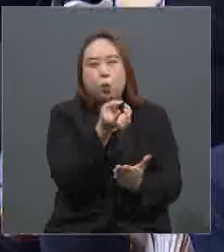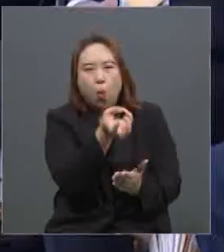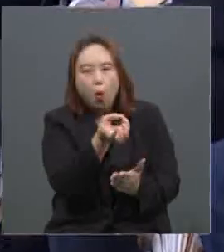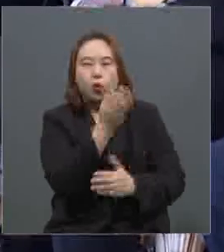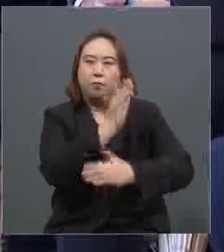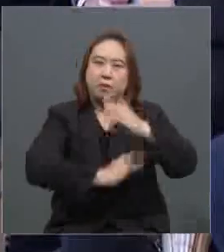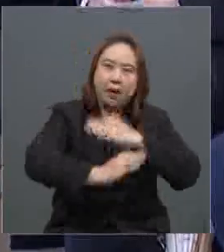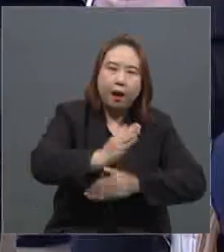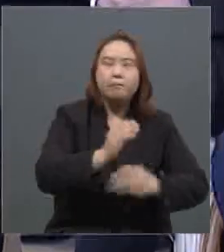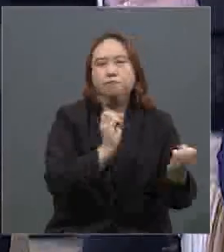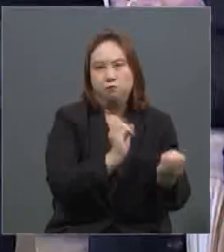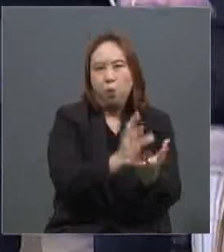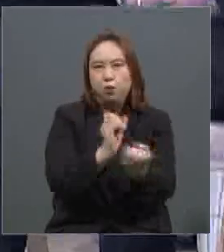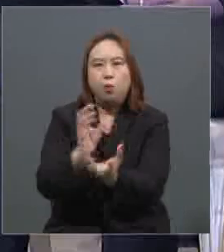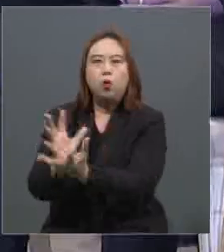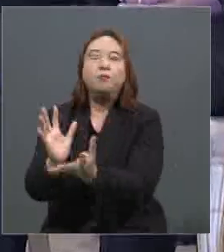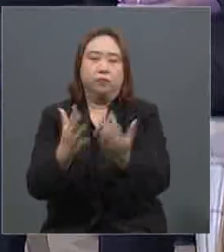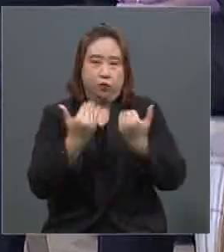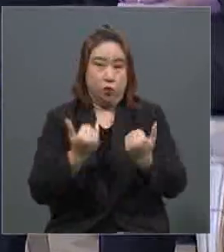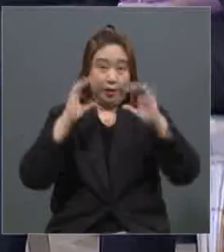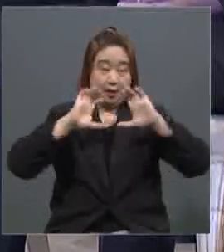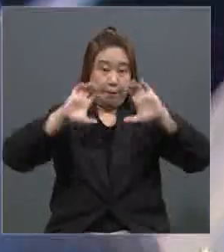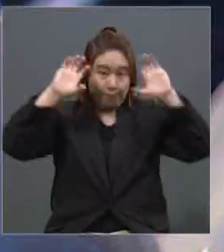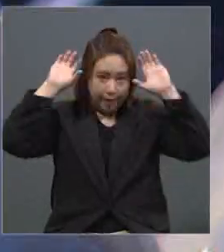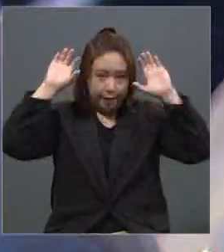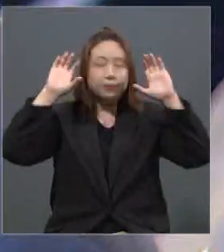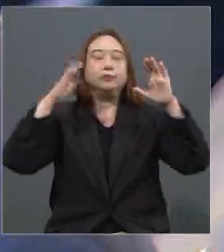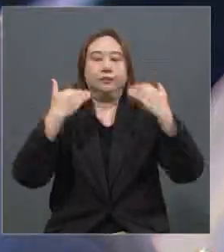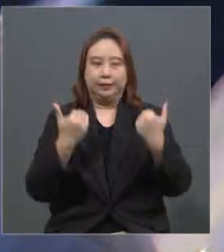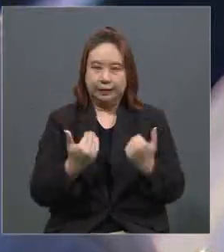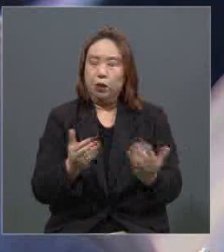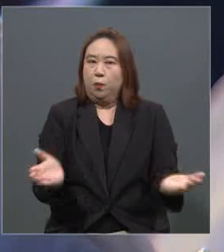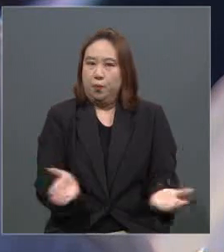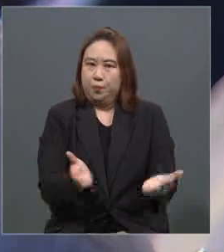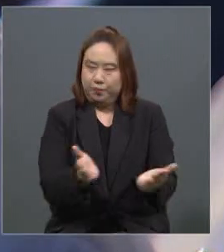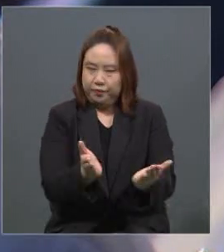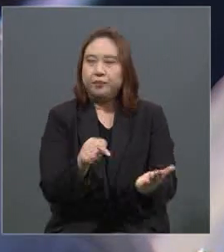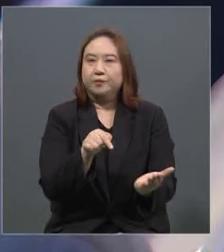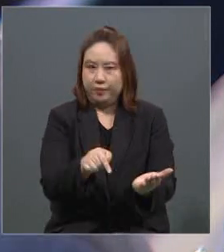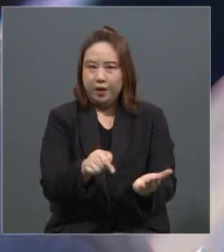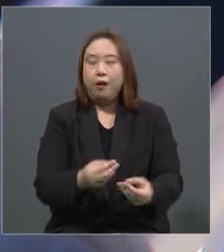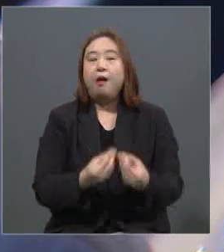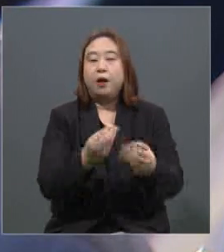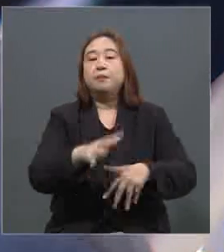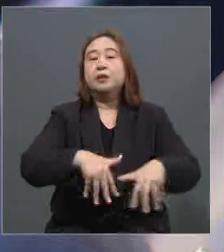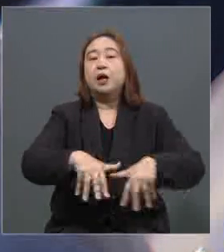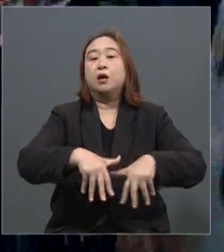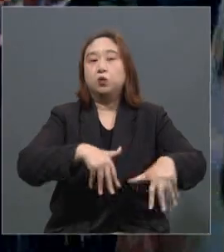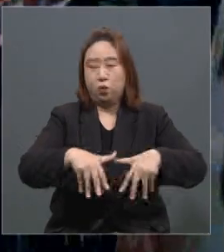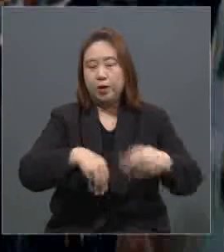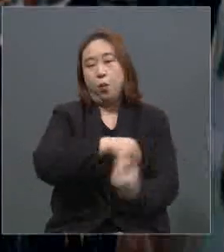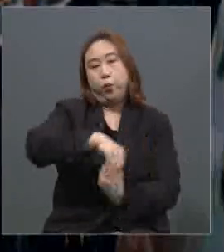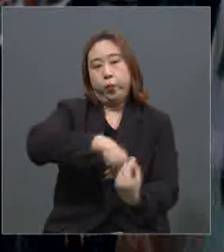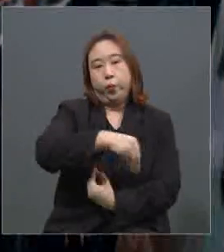ผู้พี่การด้เหตุนี้กับรัฐบาลจงต้องสร้างการเกิดรายได้ที่มนคงในระยะยาวเพื่อใหประชาชนนั้นมคามมนคง